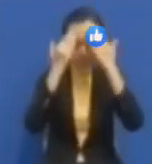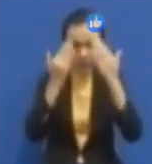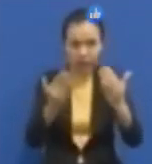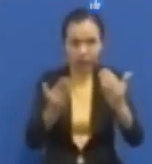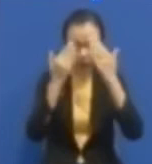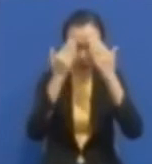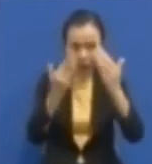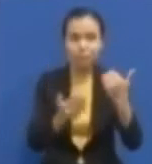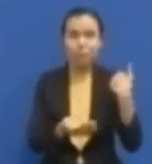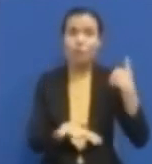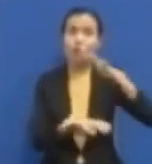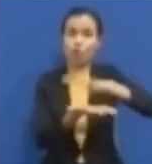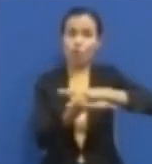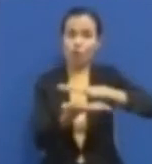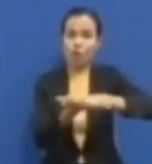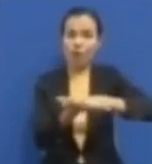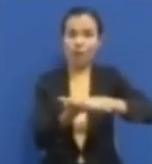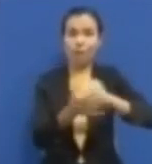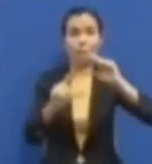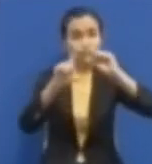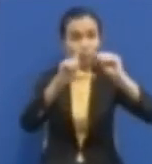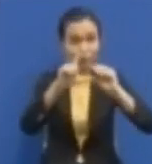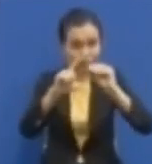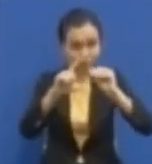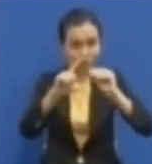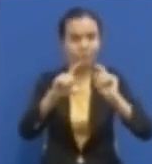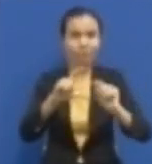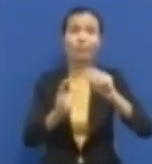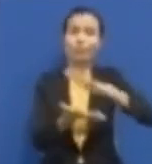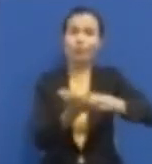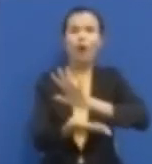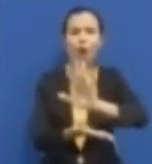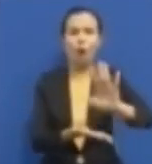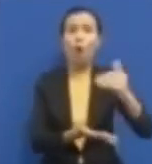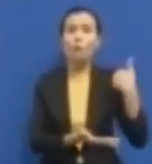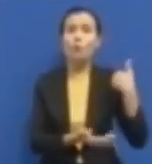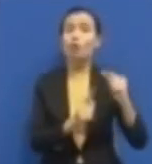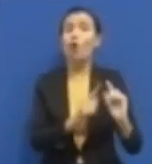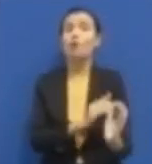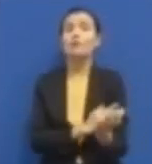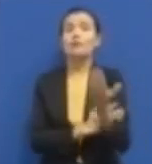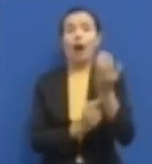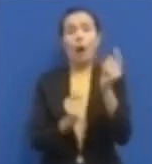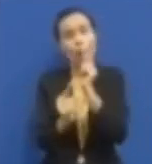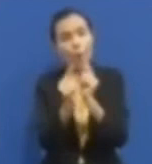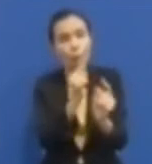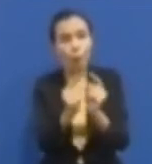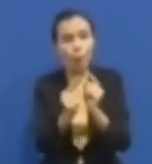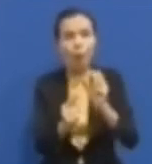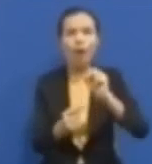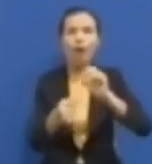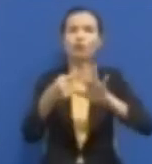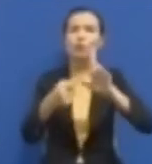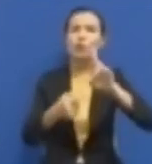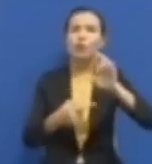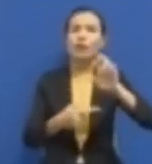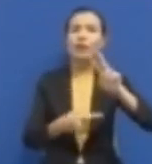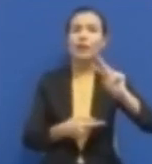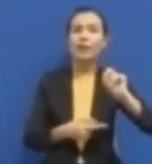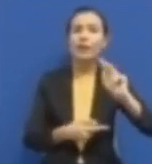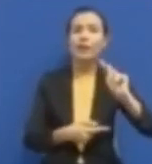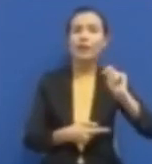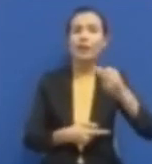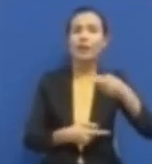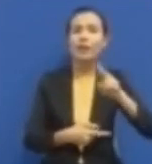เรามีโรงเรียนประจำมัสยิดหรือโรงเรียนตาดีกาซึ่งวันนี้เมื่อเช้าได้มีการหารือโดยท่านสุรินทร์ปาราเล่เนี่ยว่าขอข้าวกล